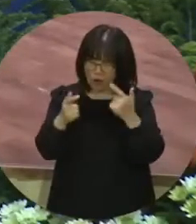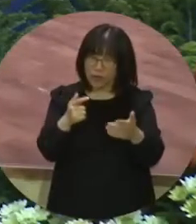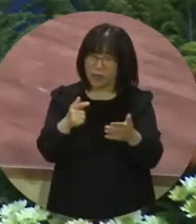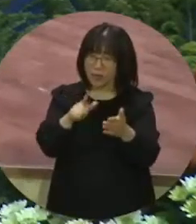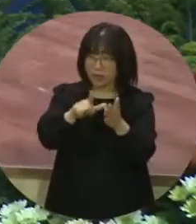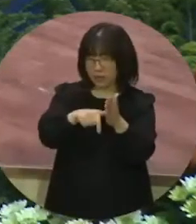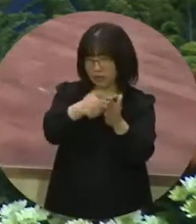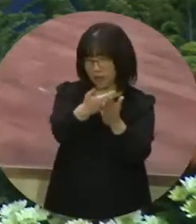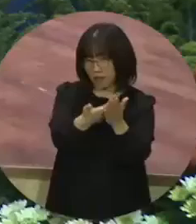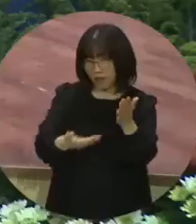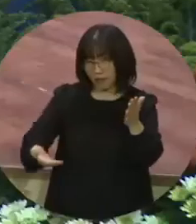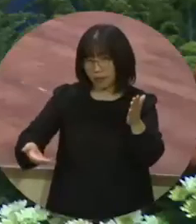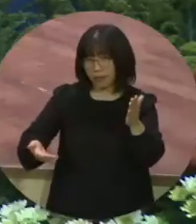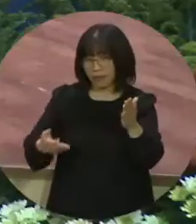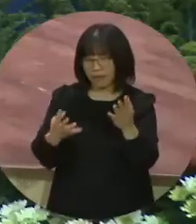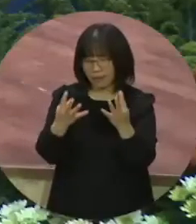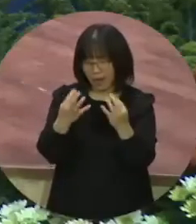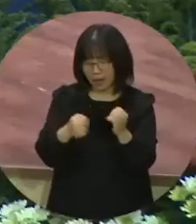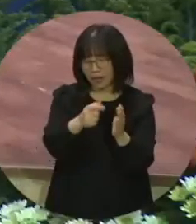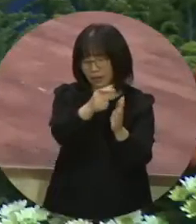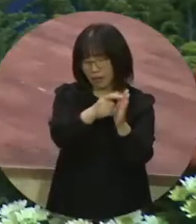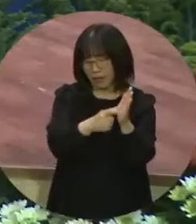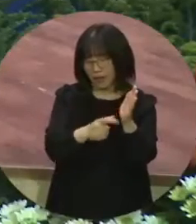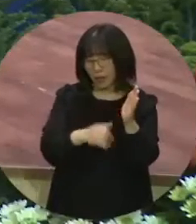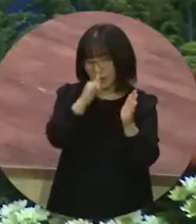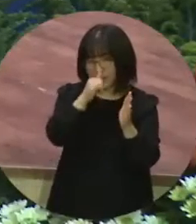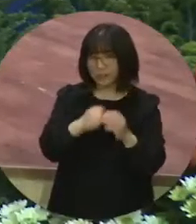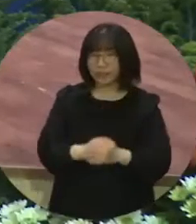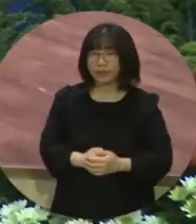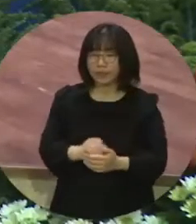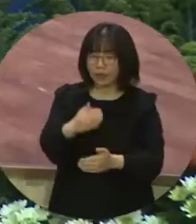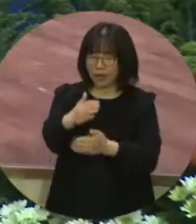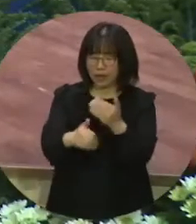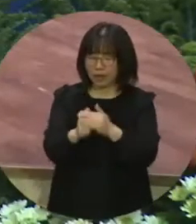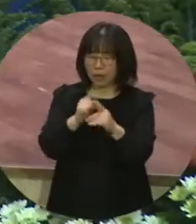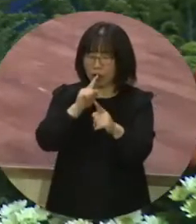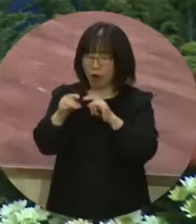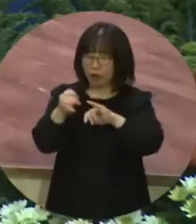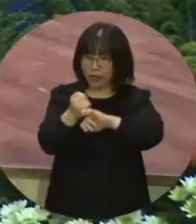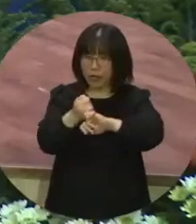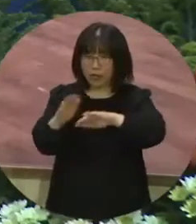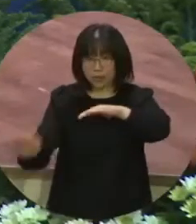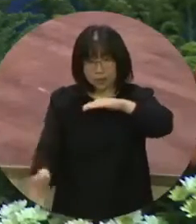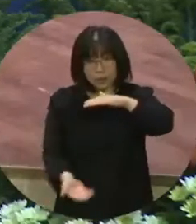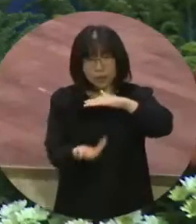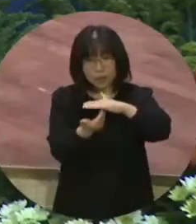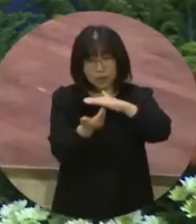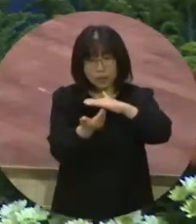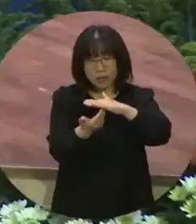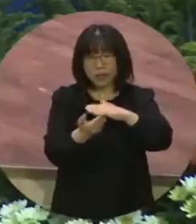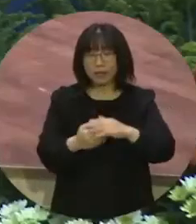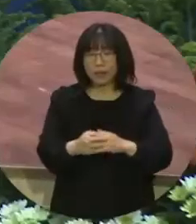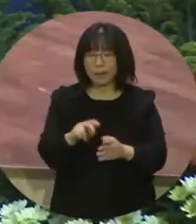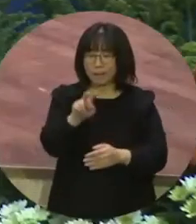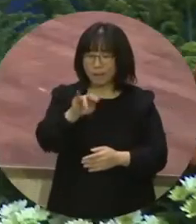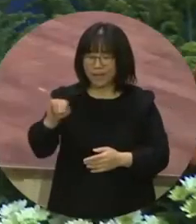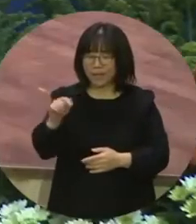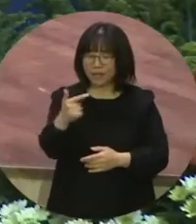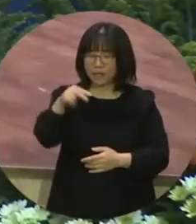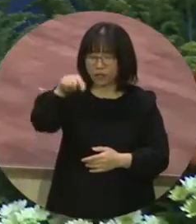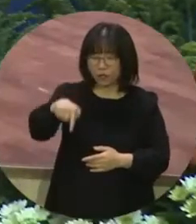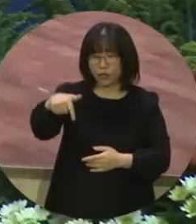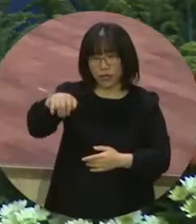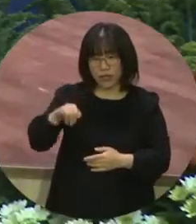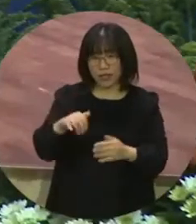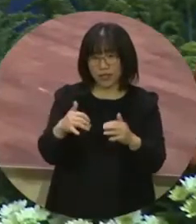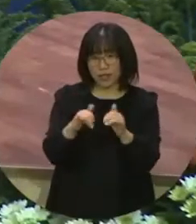대한 말씀이 정확하게 기록된 내용이 있습니다. 하나님의 언약 성취에 대한 확실성은요, 민수기 23장